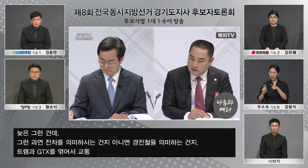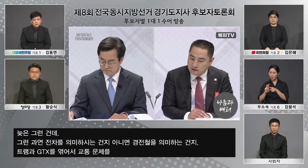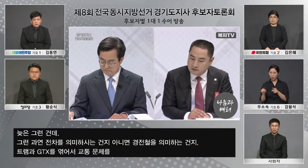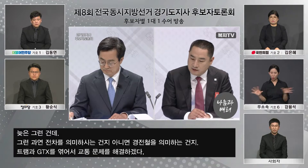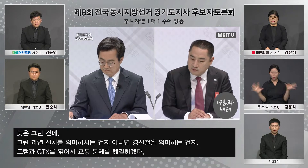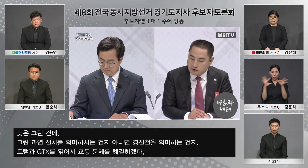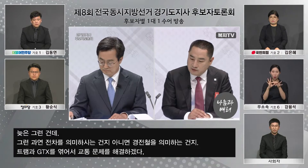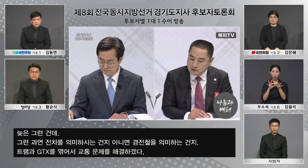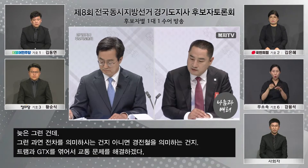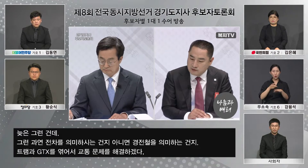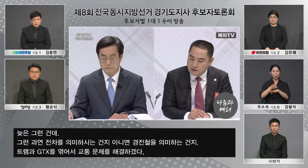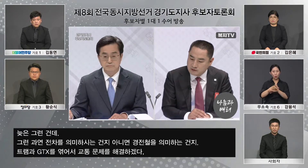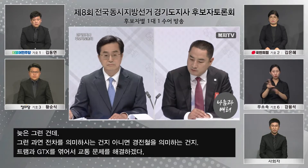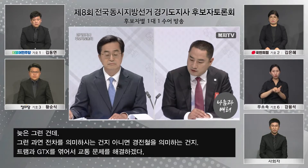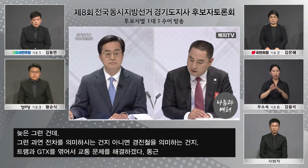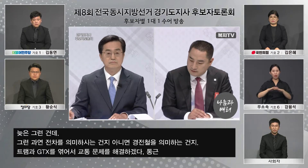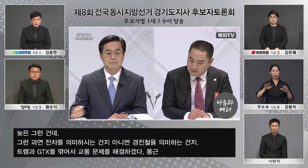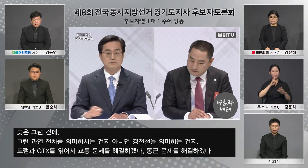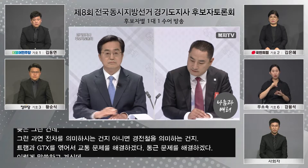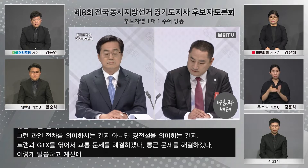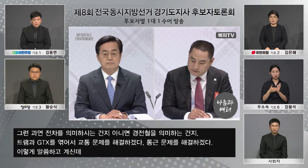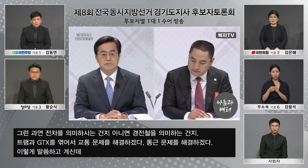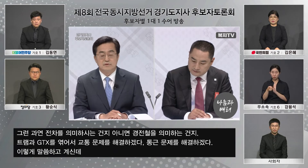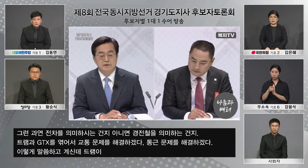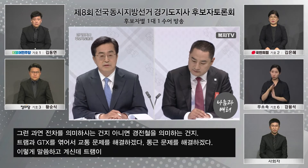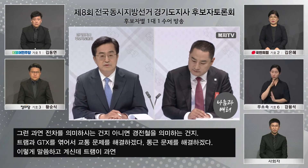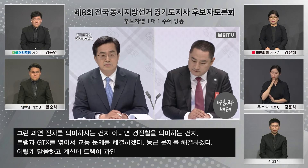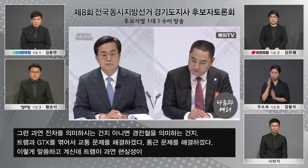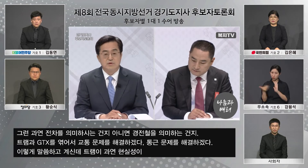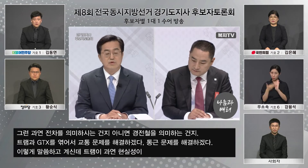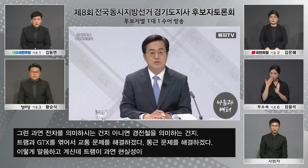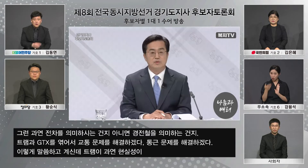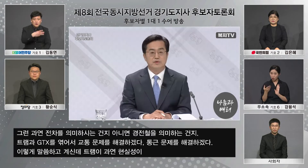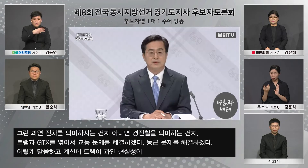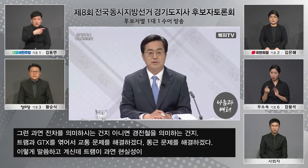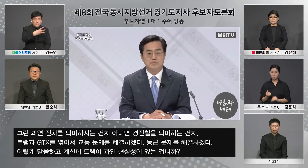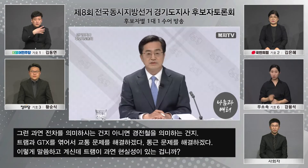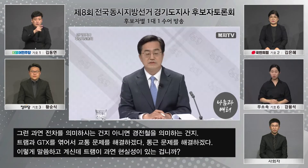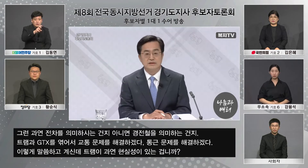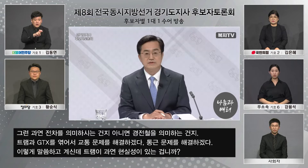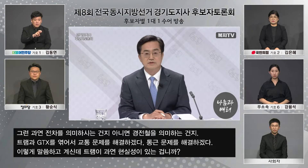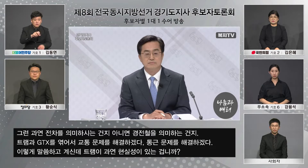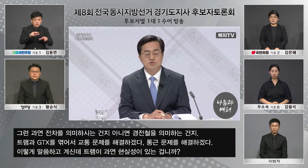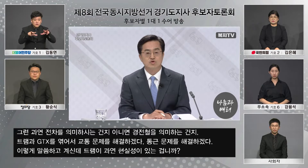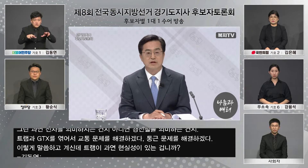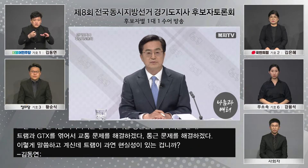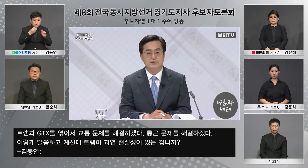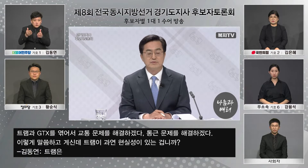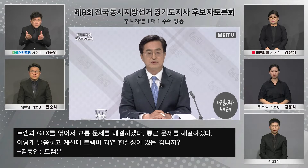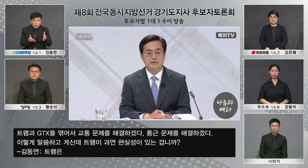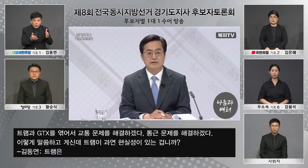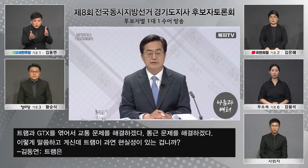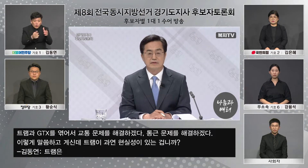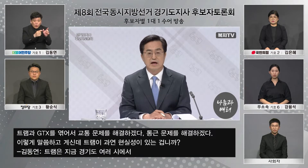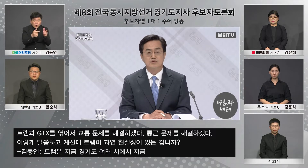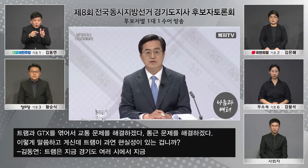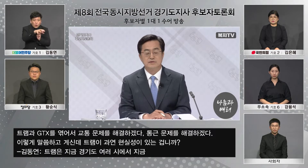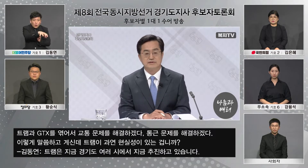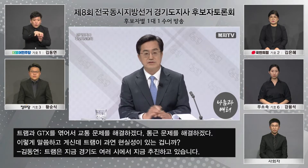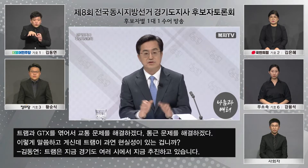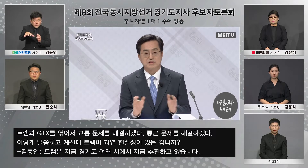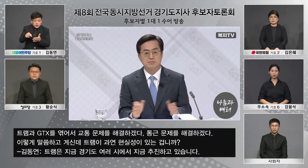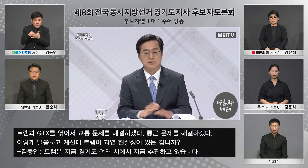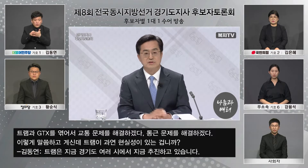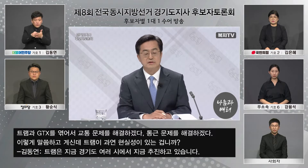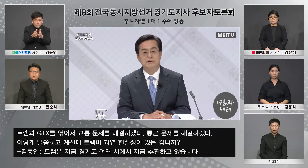계신데 트램이 과연 현실성이 있는 겁니까? 네, 트램은 지금 경기도 여러 시에서 지금 추진을 하고 있습니다.